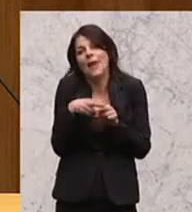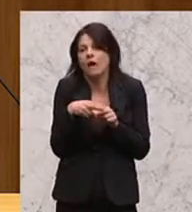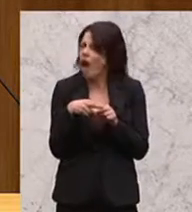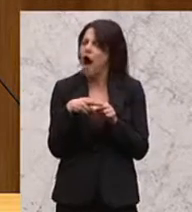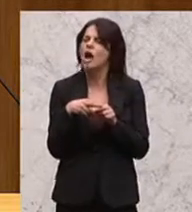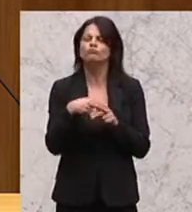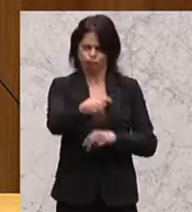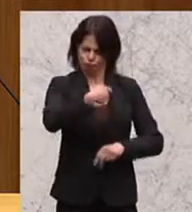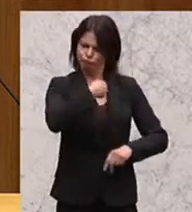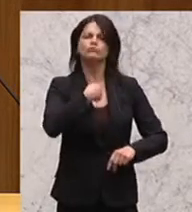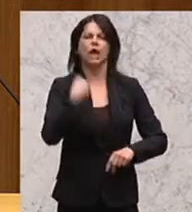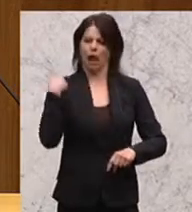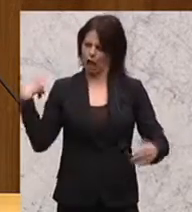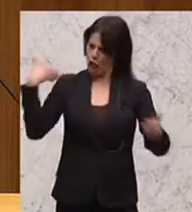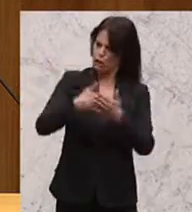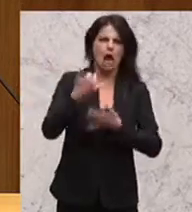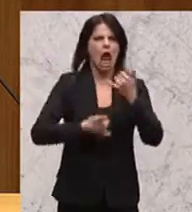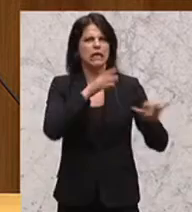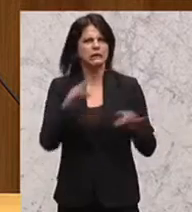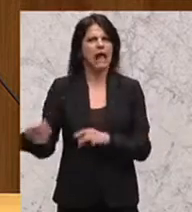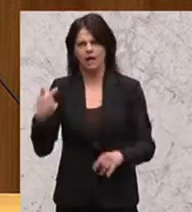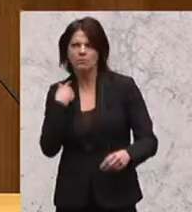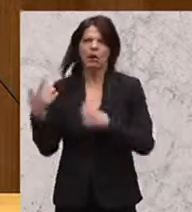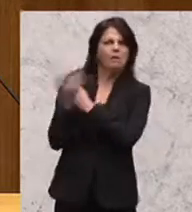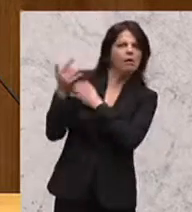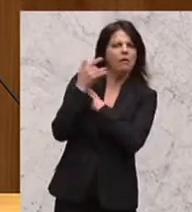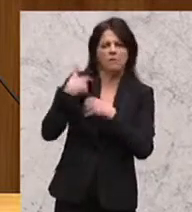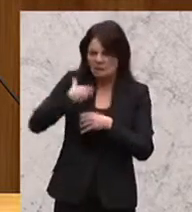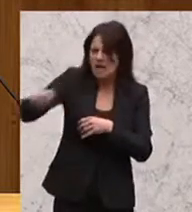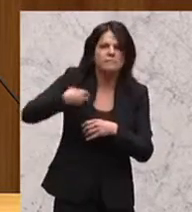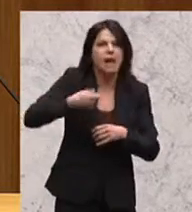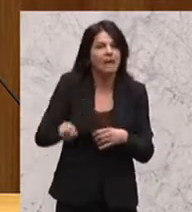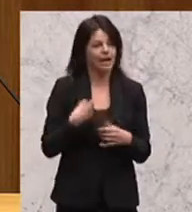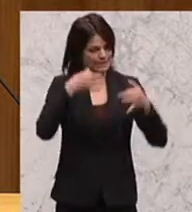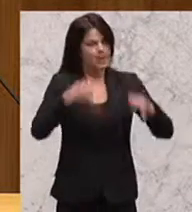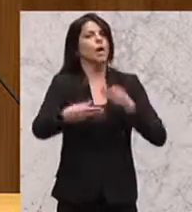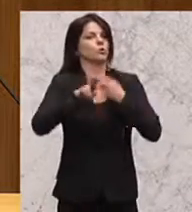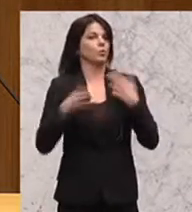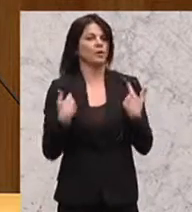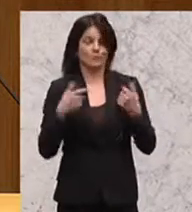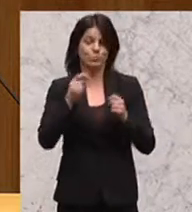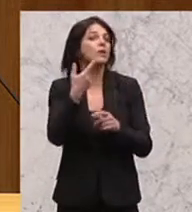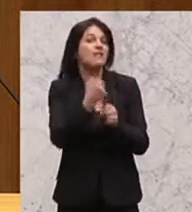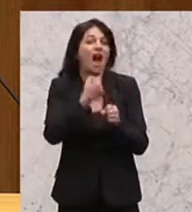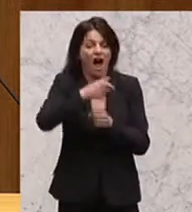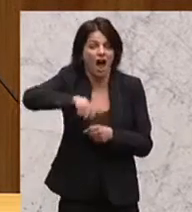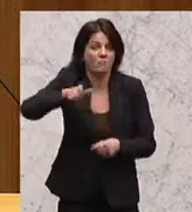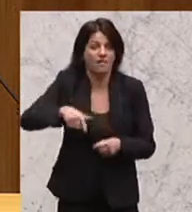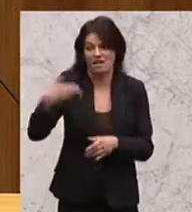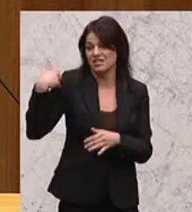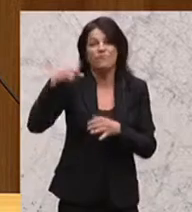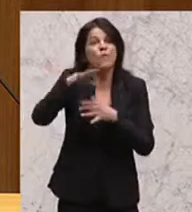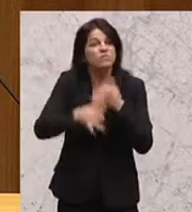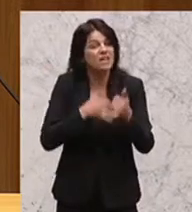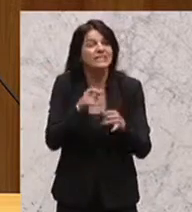das entschädigt, was mir in den letzten Jahrzehnten angetan wurde. Und wenn man sich anschaut, dass gerade die Arbeiter in den letzten 15